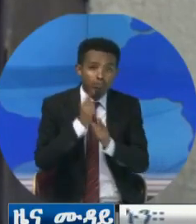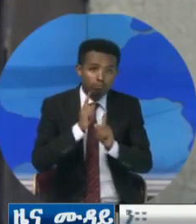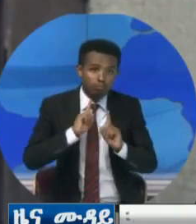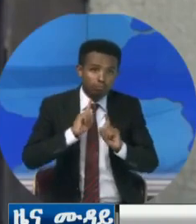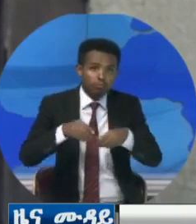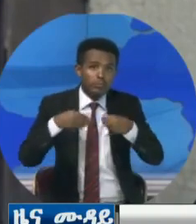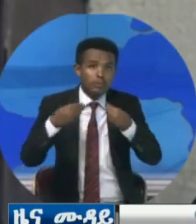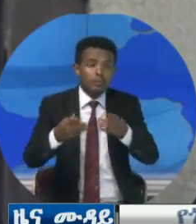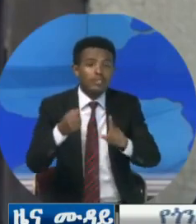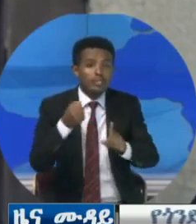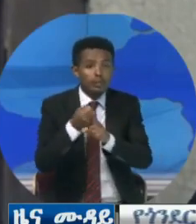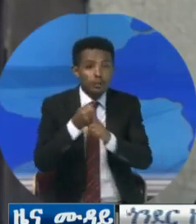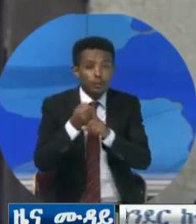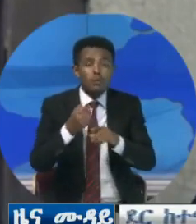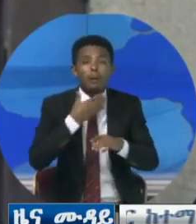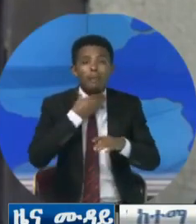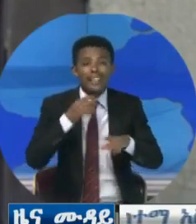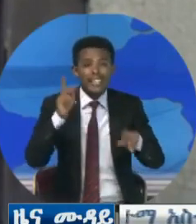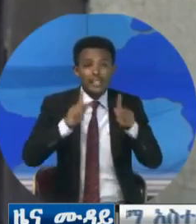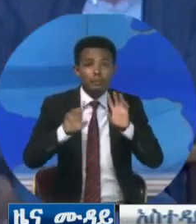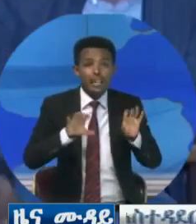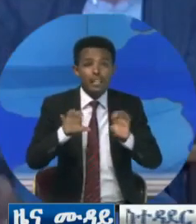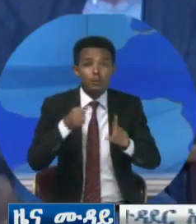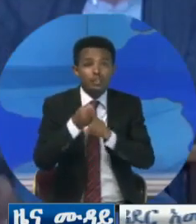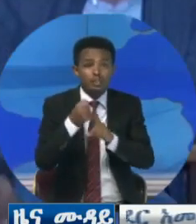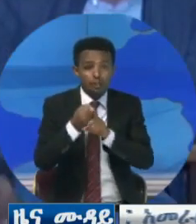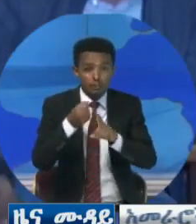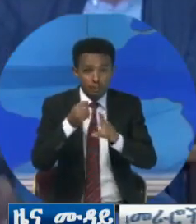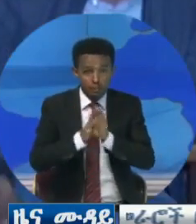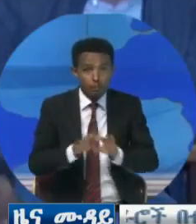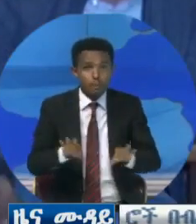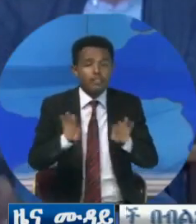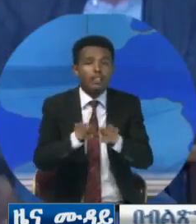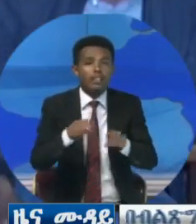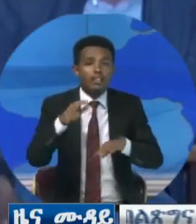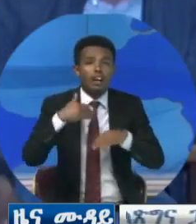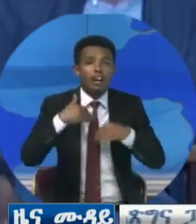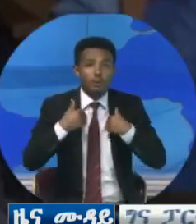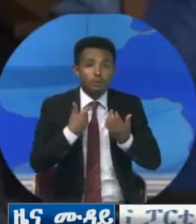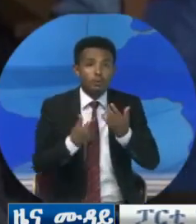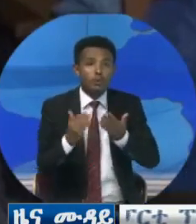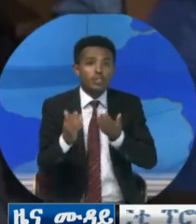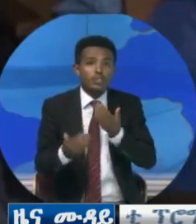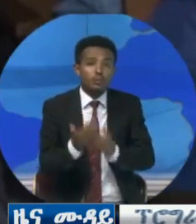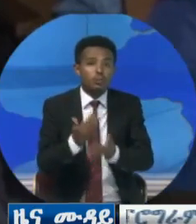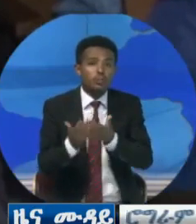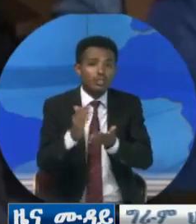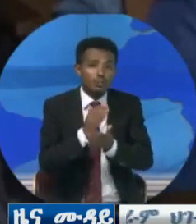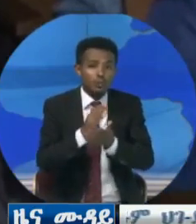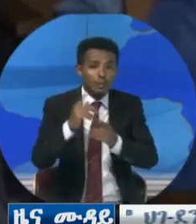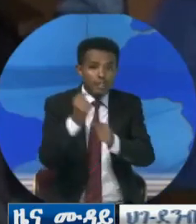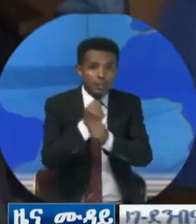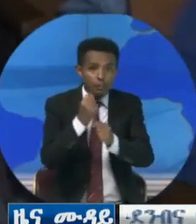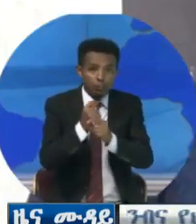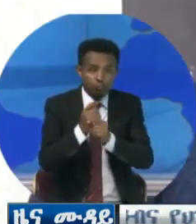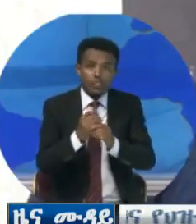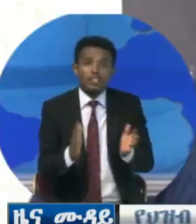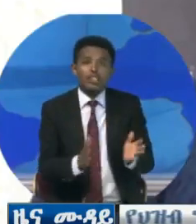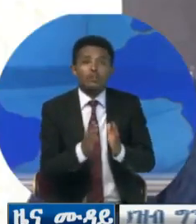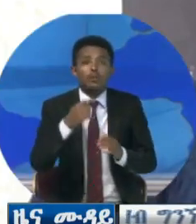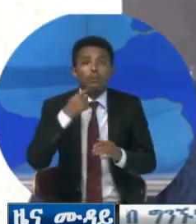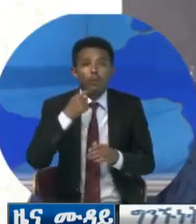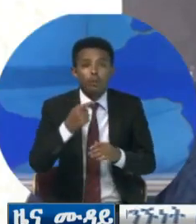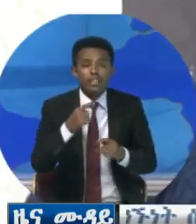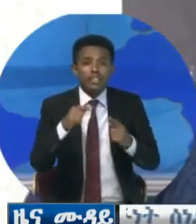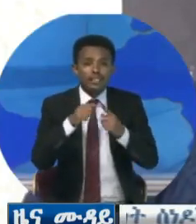ትግል ውስጥ የአማራ የሚያደርገው ትግል ወሳኝነት አለው። የውይይቱ ተሳታፊዎች በበኩላቸው ለተግባራዊነቱም የሚጠበቅብንን ለመስራት ዝግጁ ነን ብለዋል። እስከ